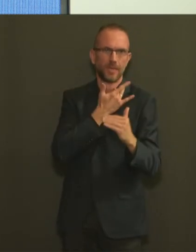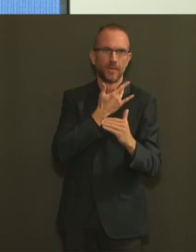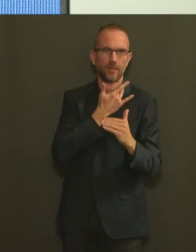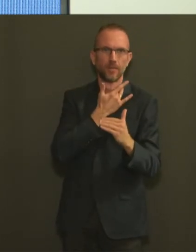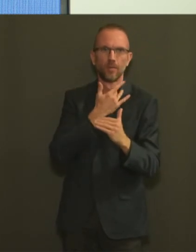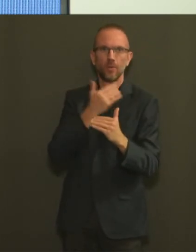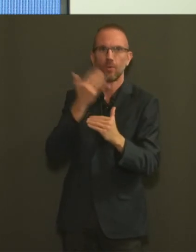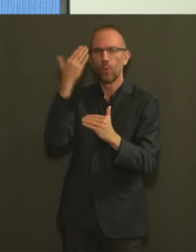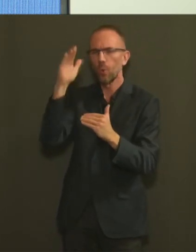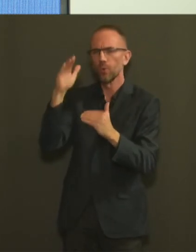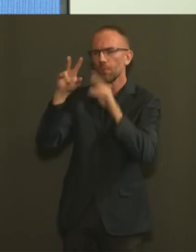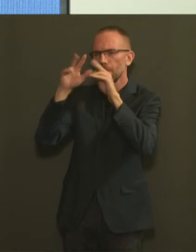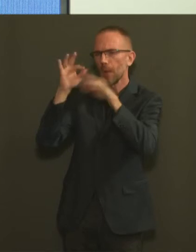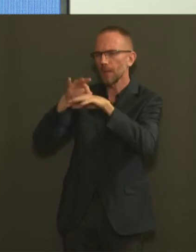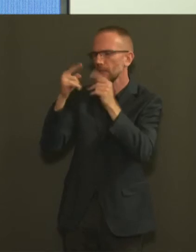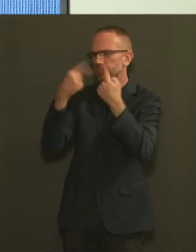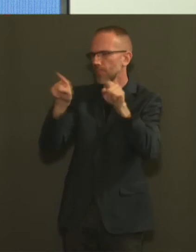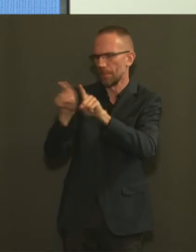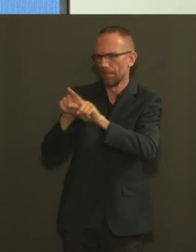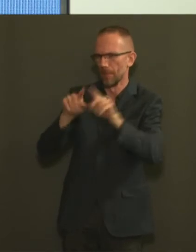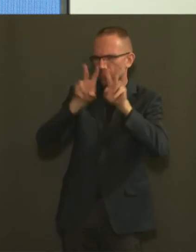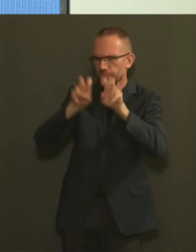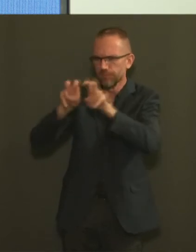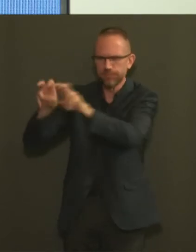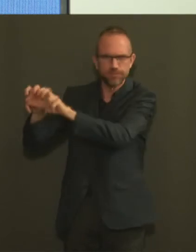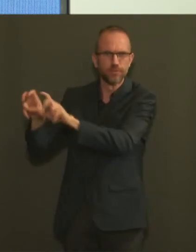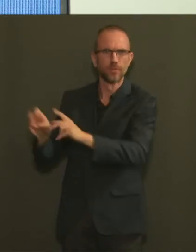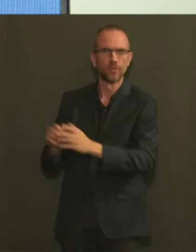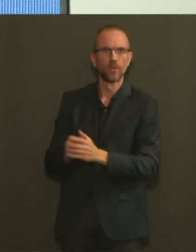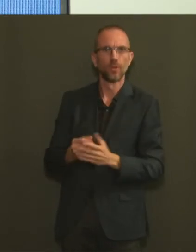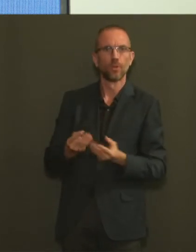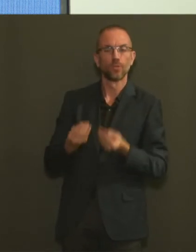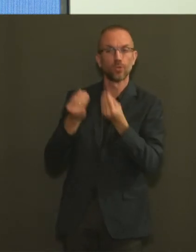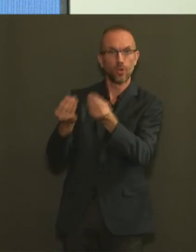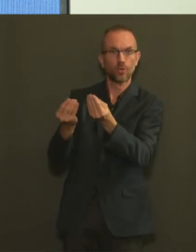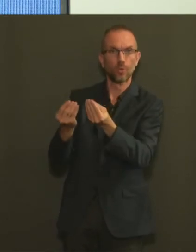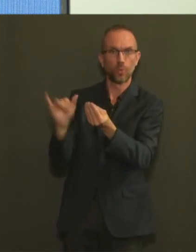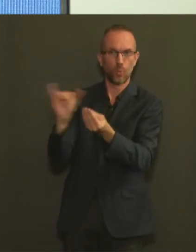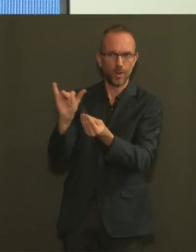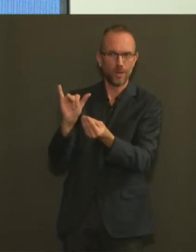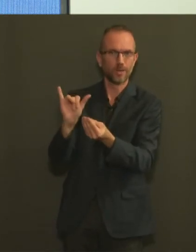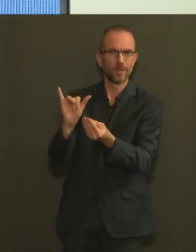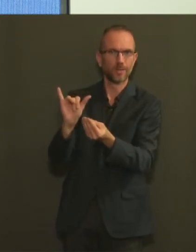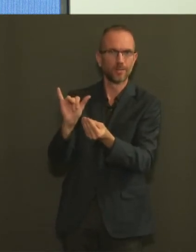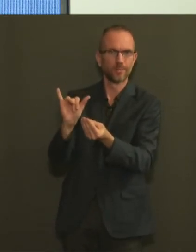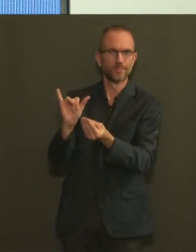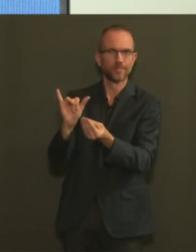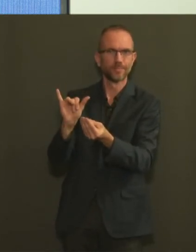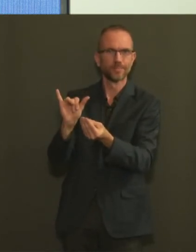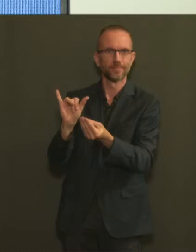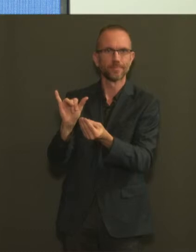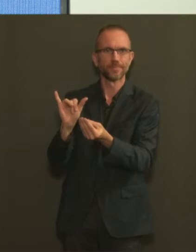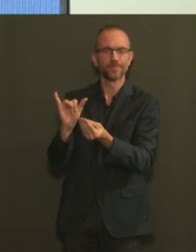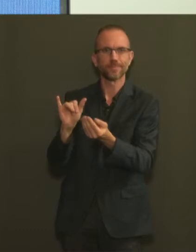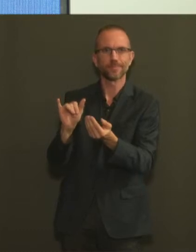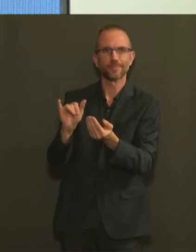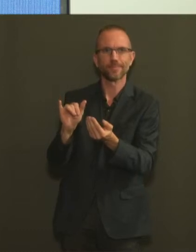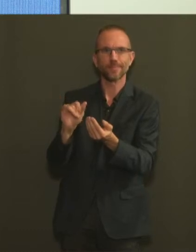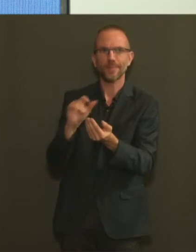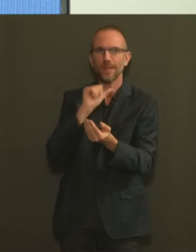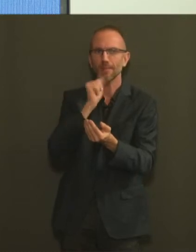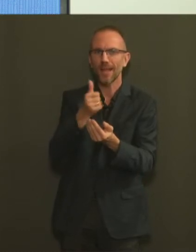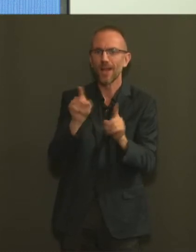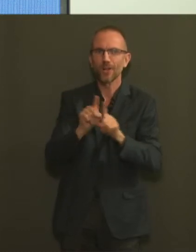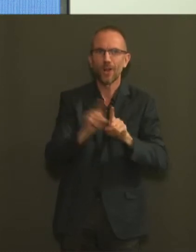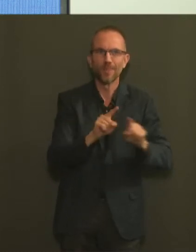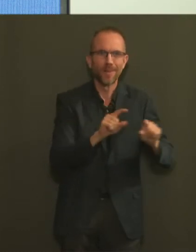uk et cela leur permet actuellement en ville times c'est à dire ne reprenant pas des vieilles souches mais en suivant au fur et à mesure de